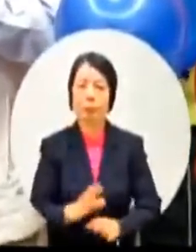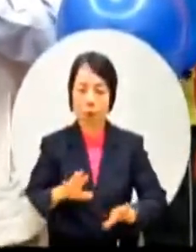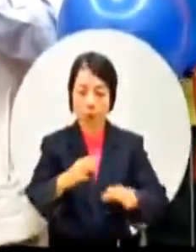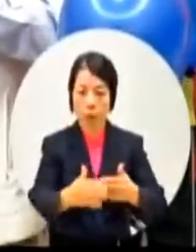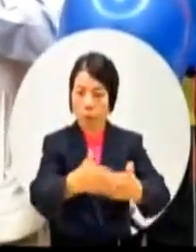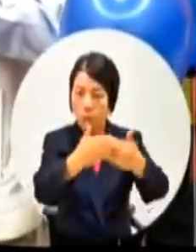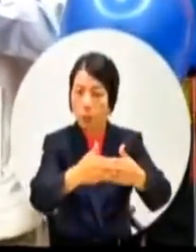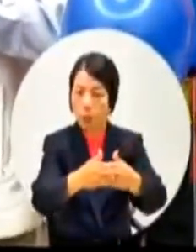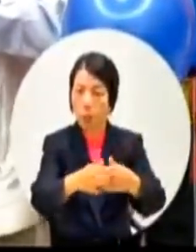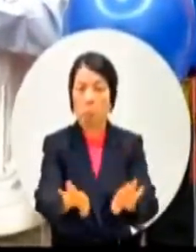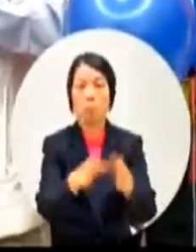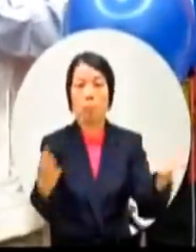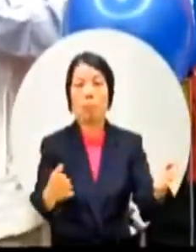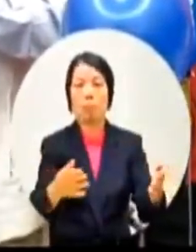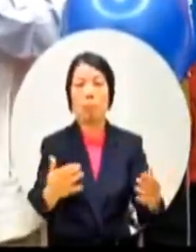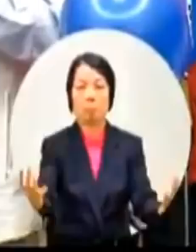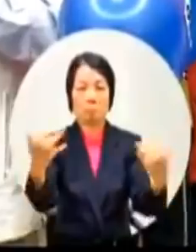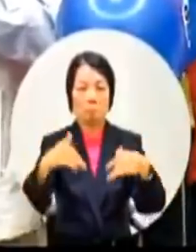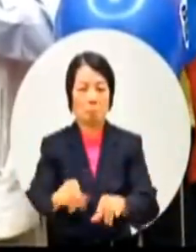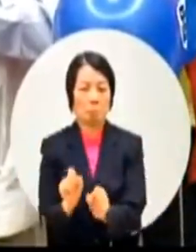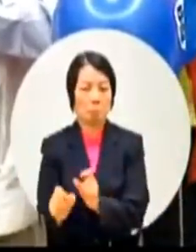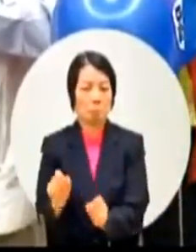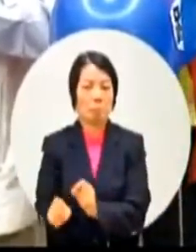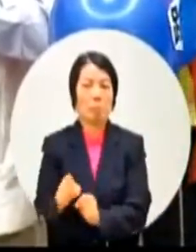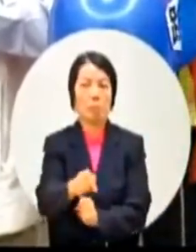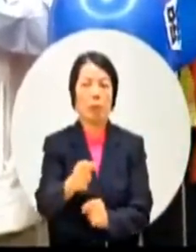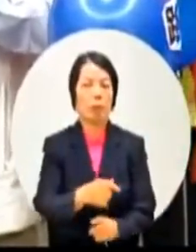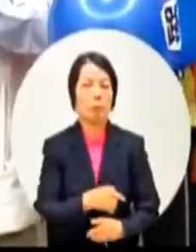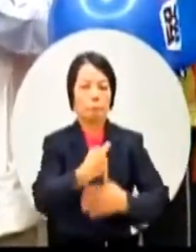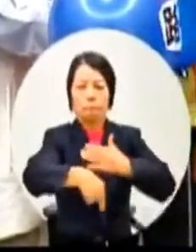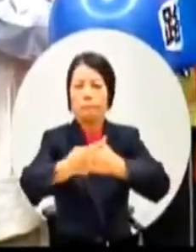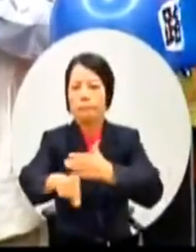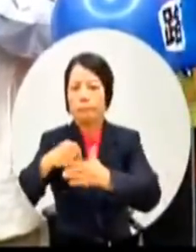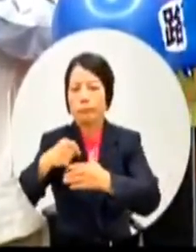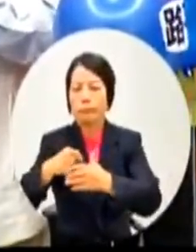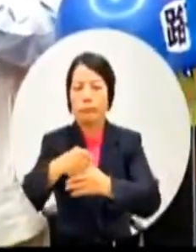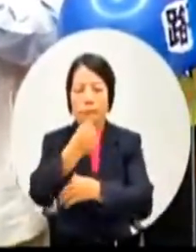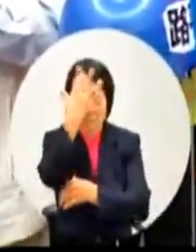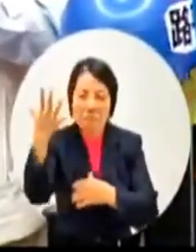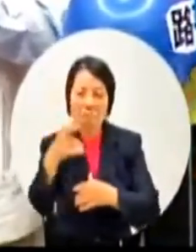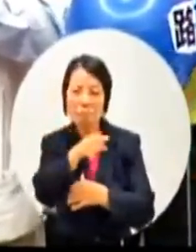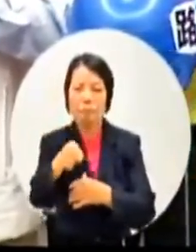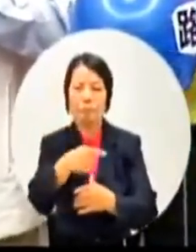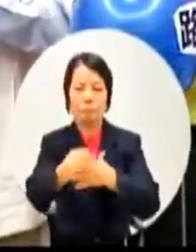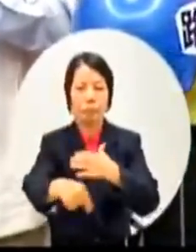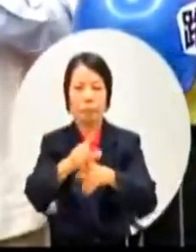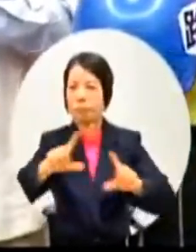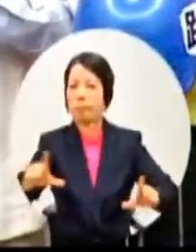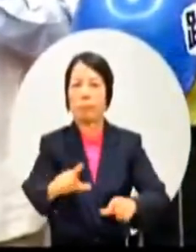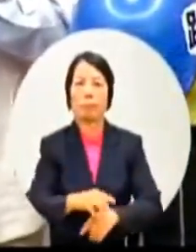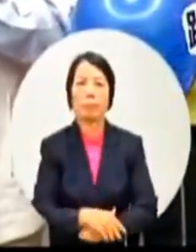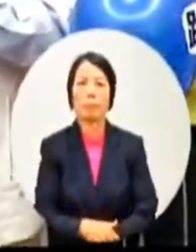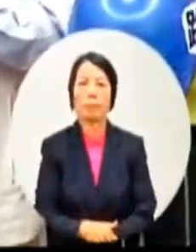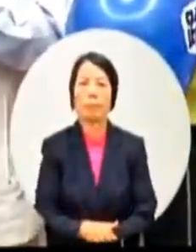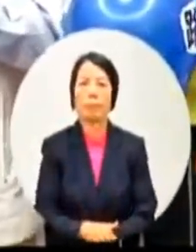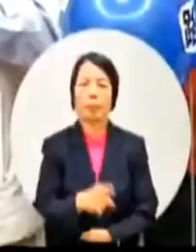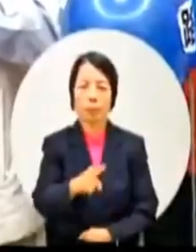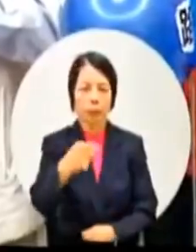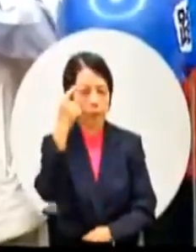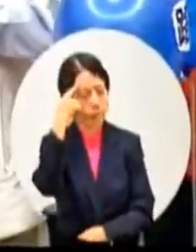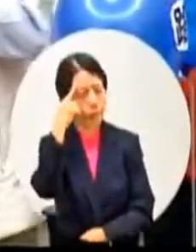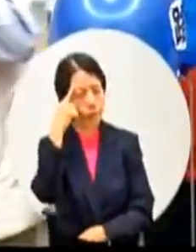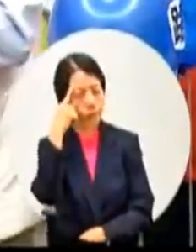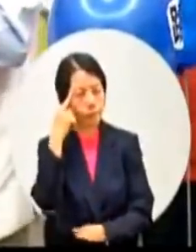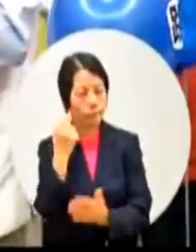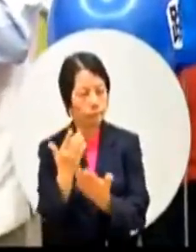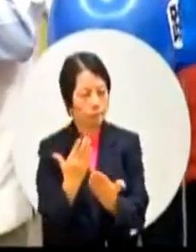轻人最重要的一个政策。所以讲这个你三思啊！所以你刚刚讲这个，